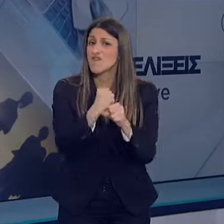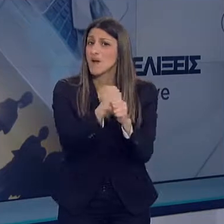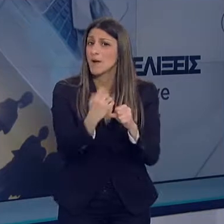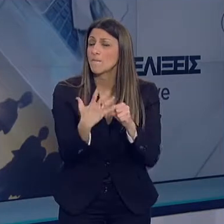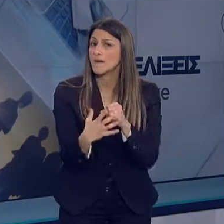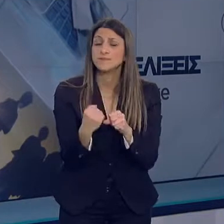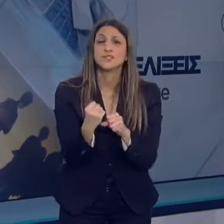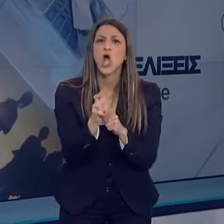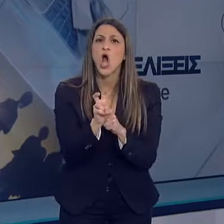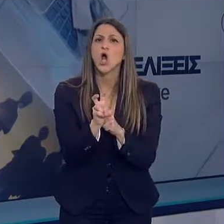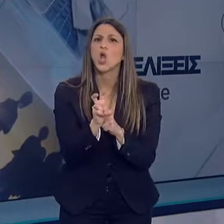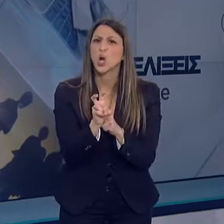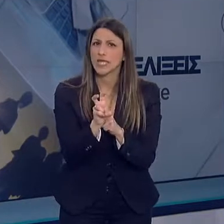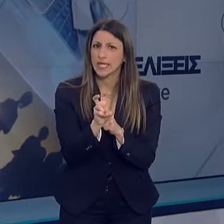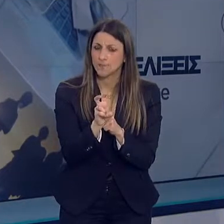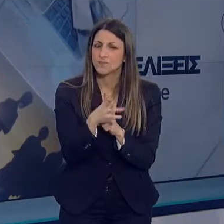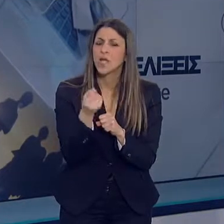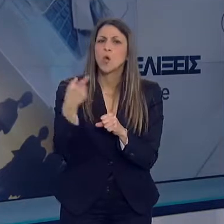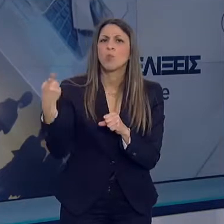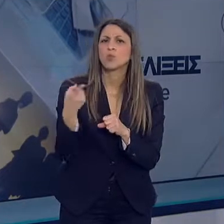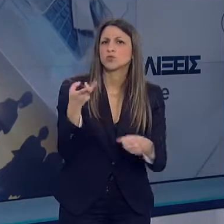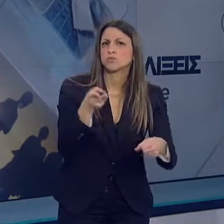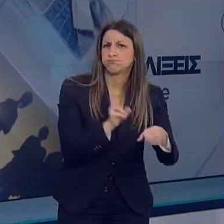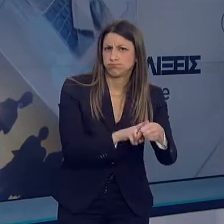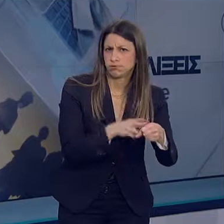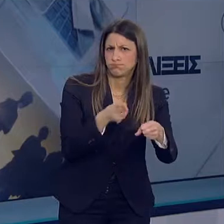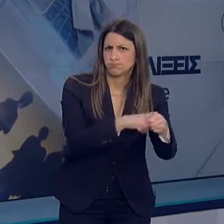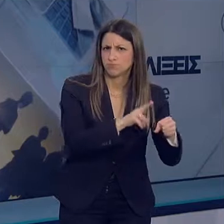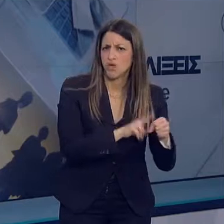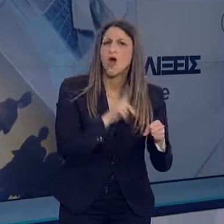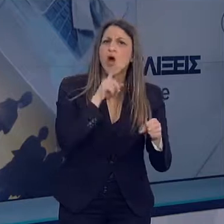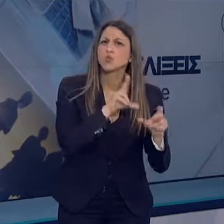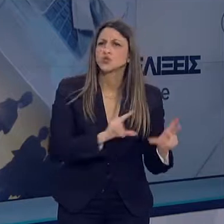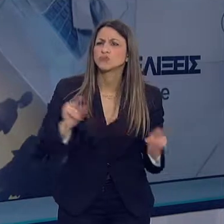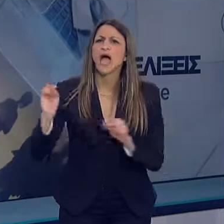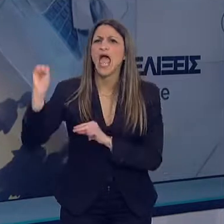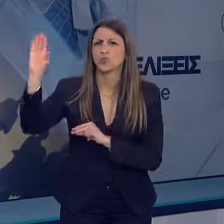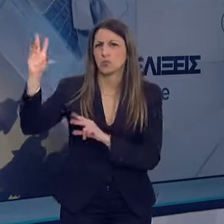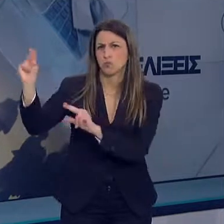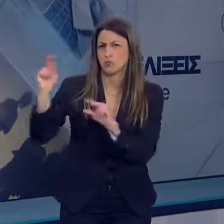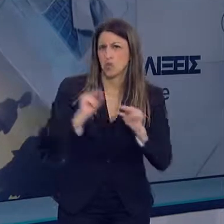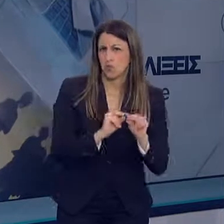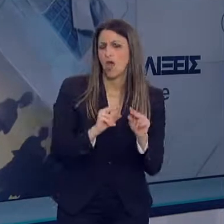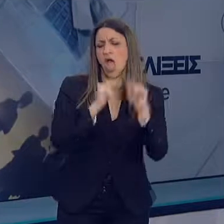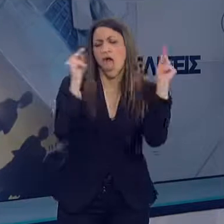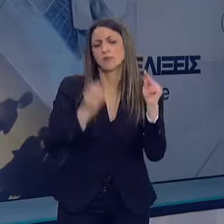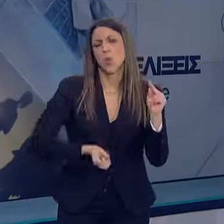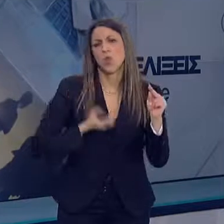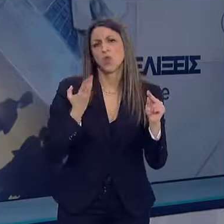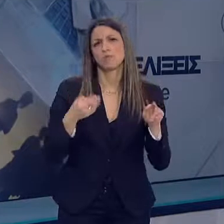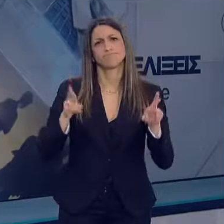στα ποσοστά θνητότητας από αυτά που έχουν παρουσιαστεί στο εξωτερικό και αυτό μας κάνει να αισθανόμαστε αισιόδοξοι ότι δεν